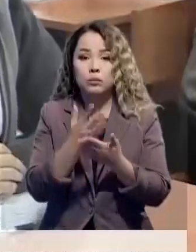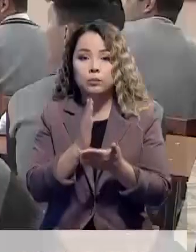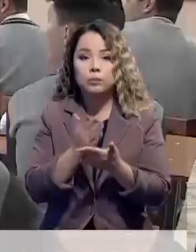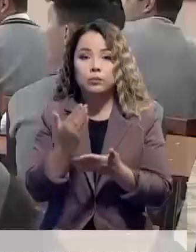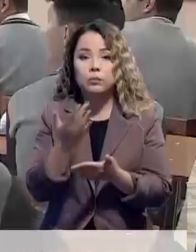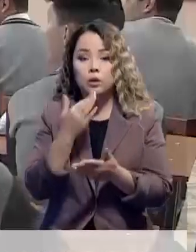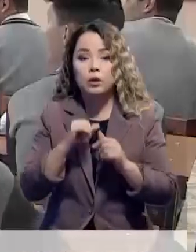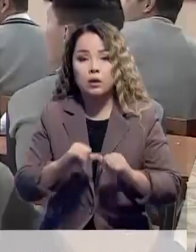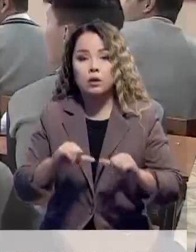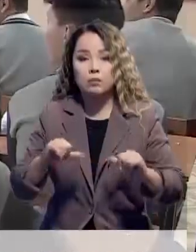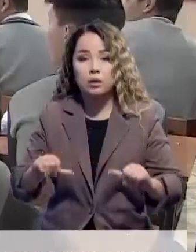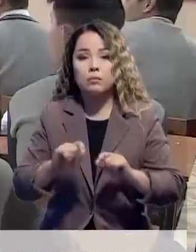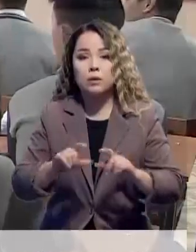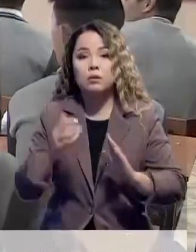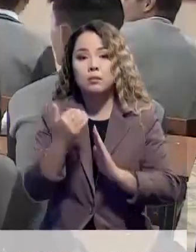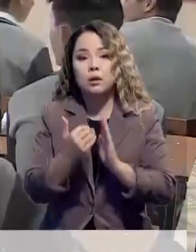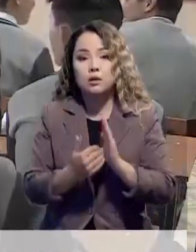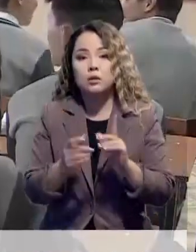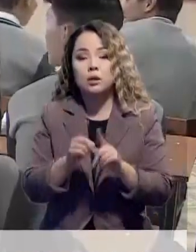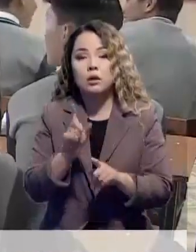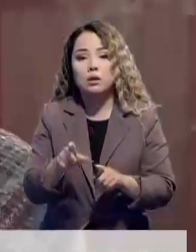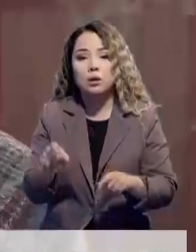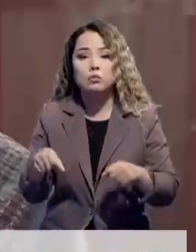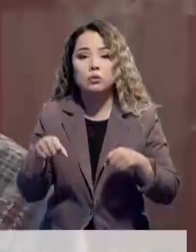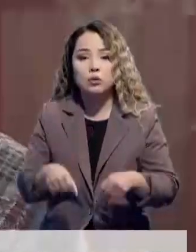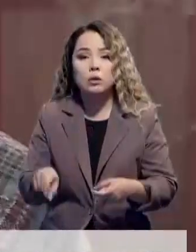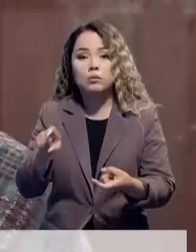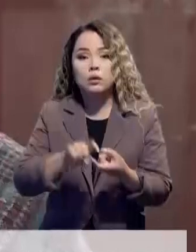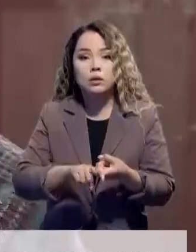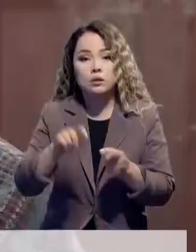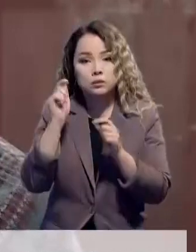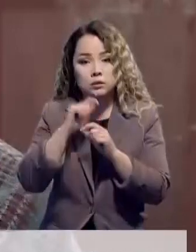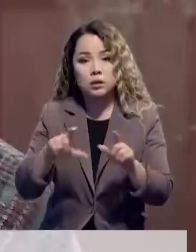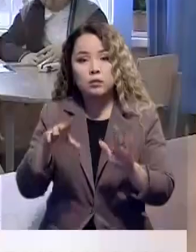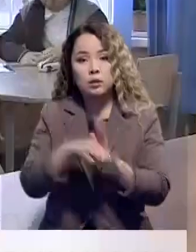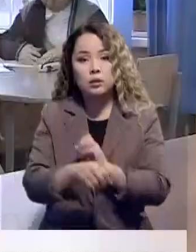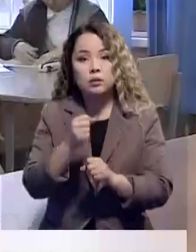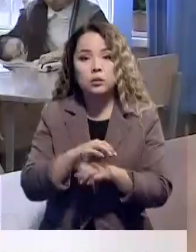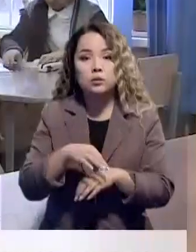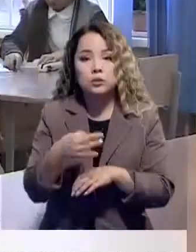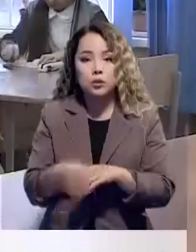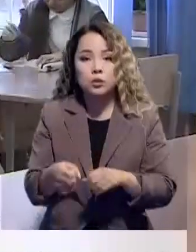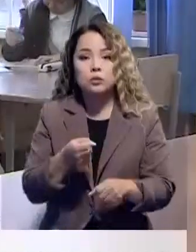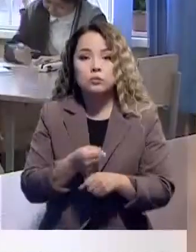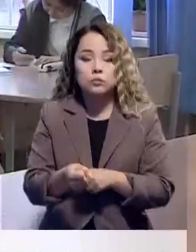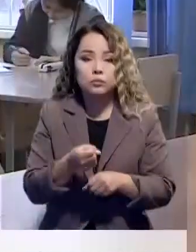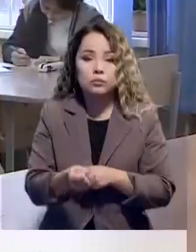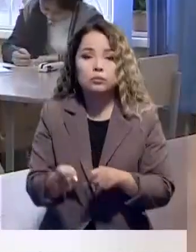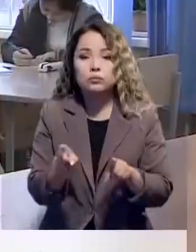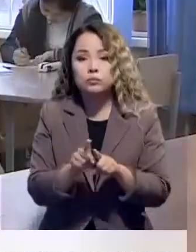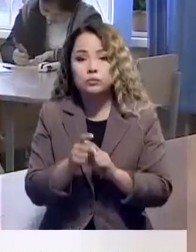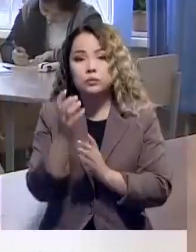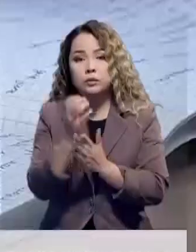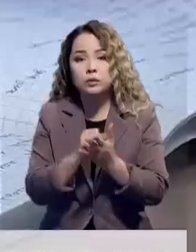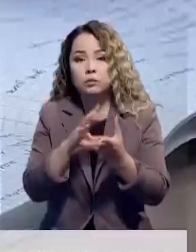Мәселен, ұлттық комиссия мектеп бағдарламасына адам құқықтары бойынша сабақ енгізу, қатыгездік пен зорлық-зомбылықты насихаттайтын